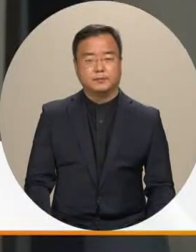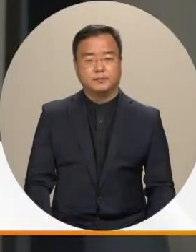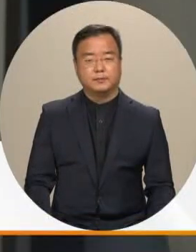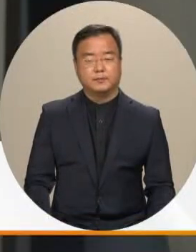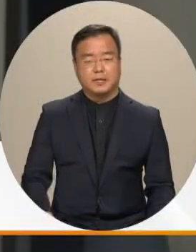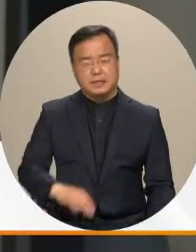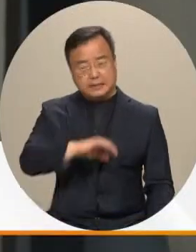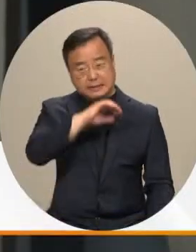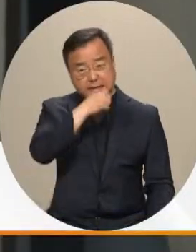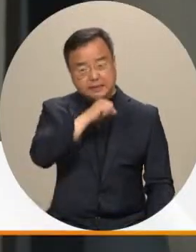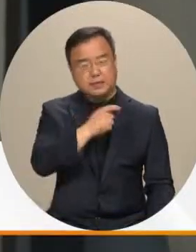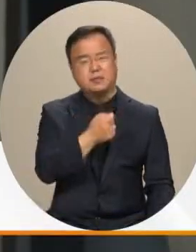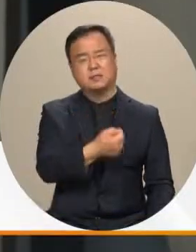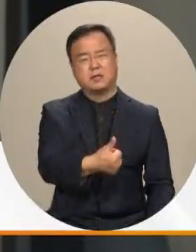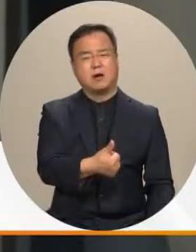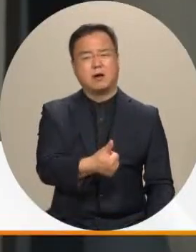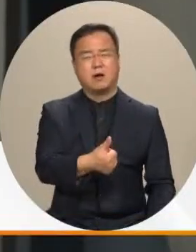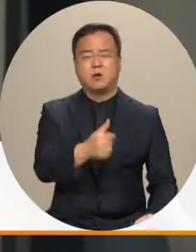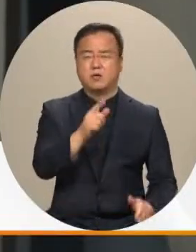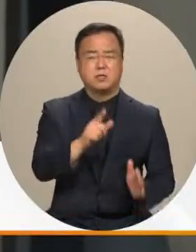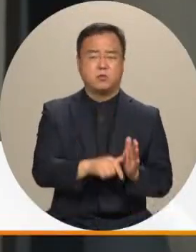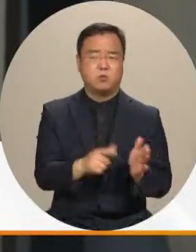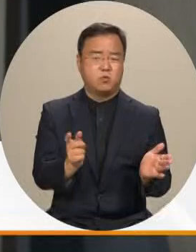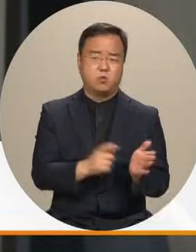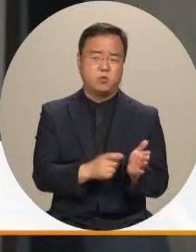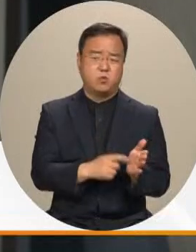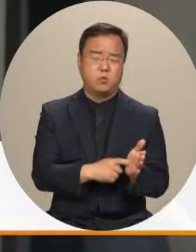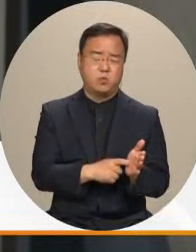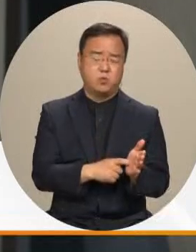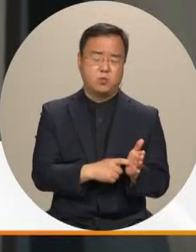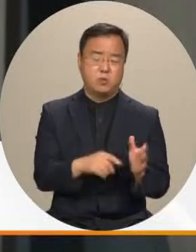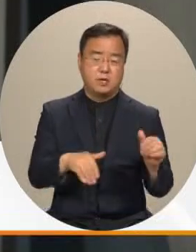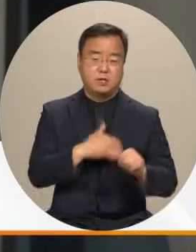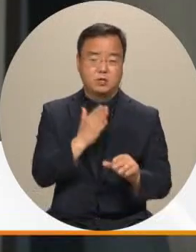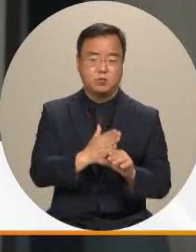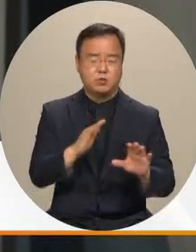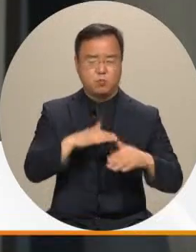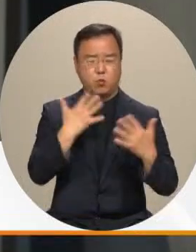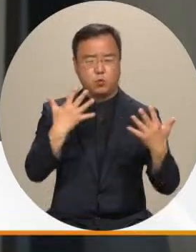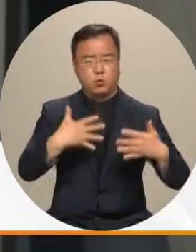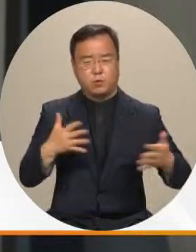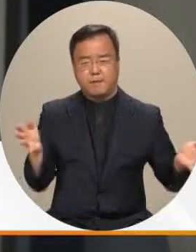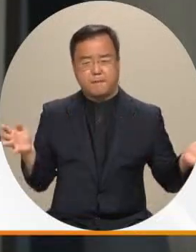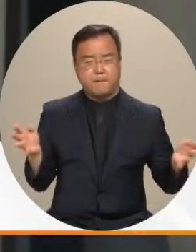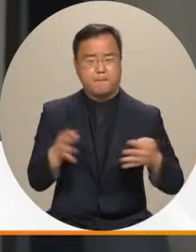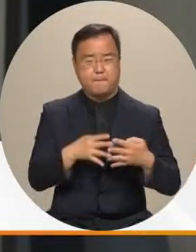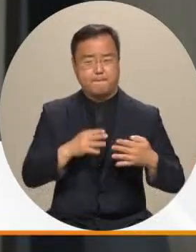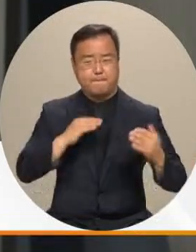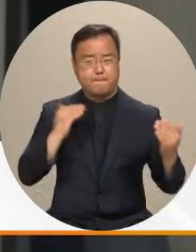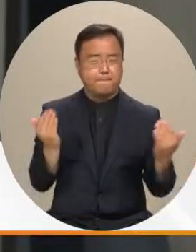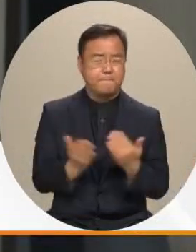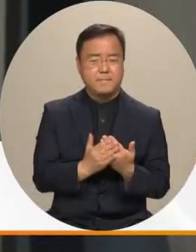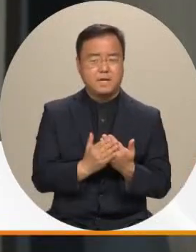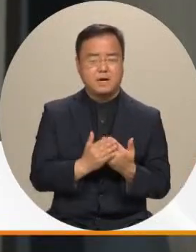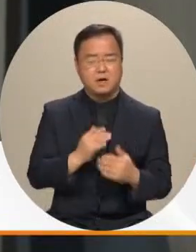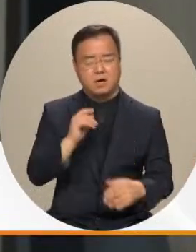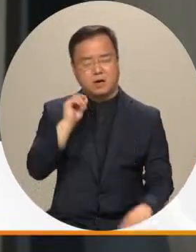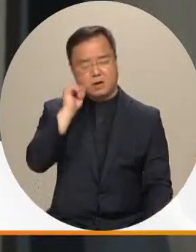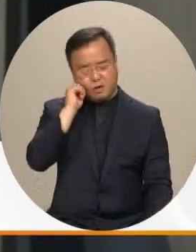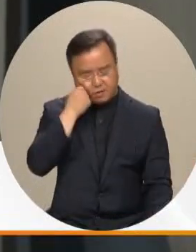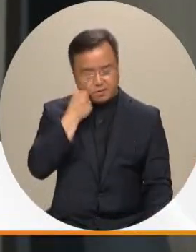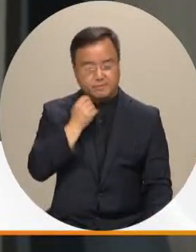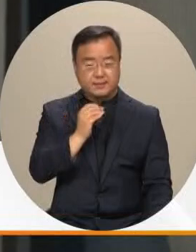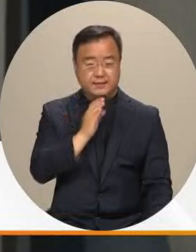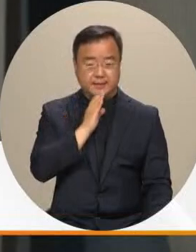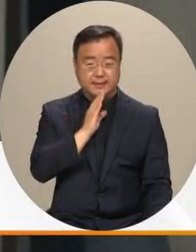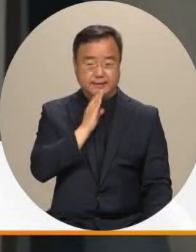모든 상황을 만족할 수 있는 것은 약간 어려웠습니다 그 그래서 그 부분 때문에 제작